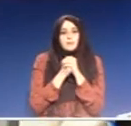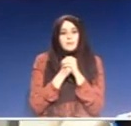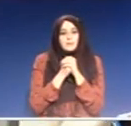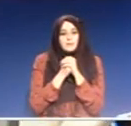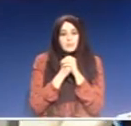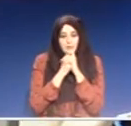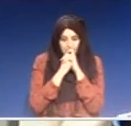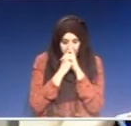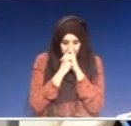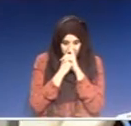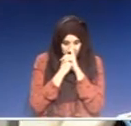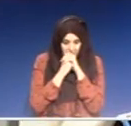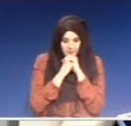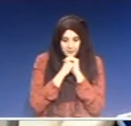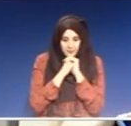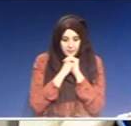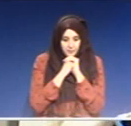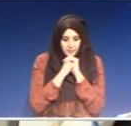يسلمك دكتور.